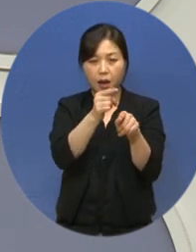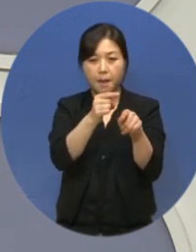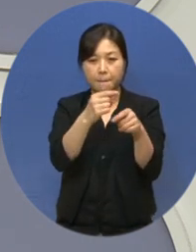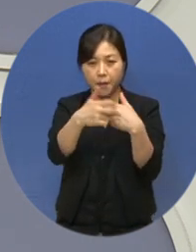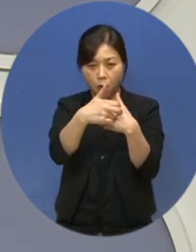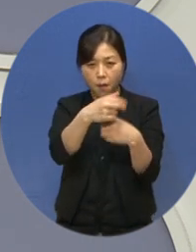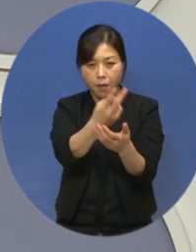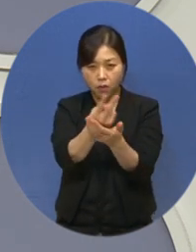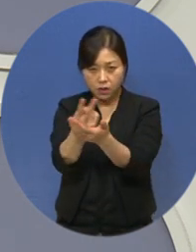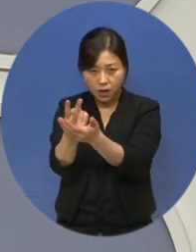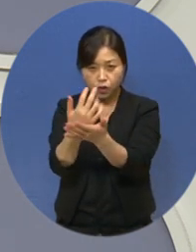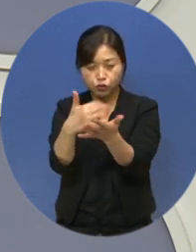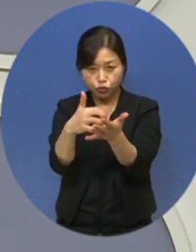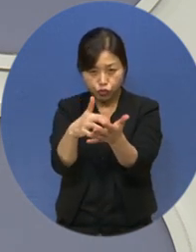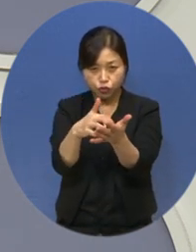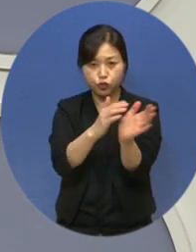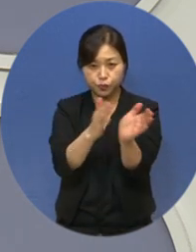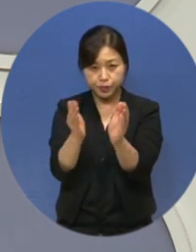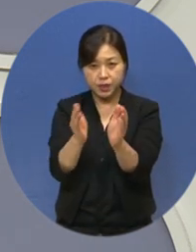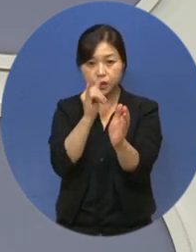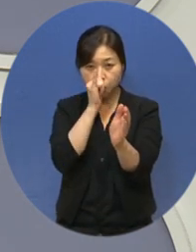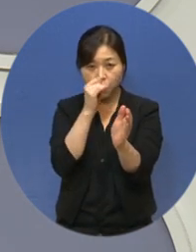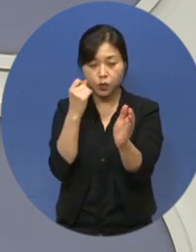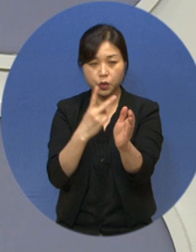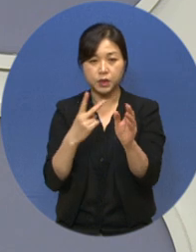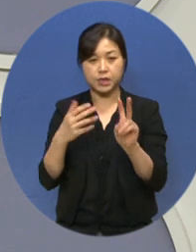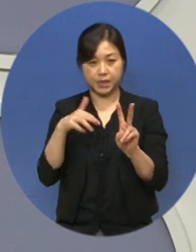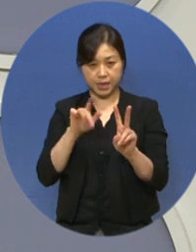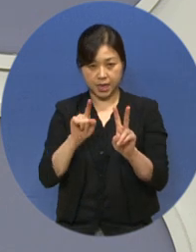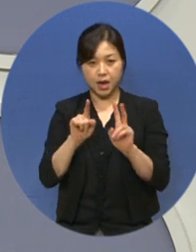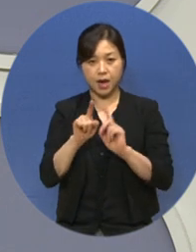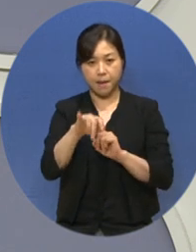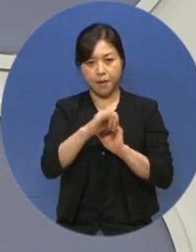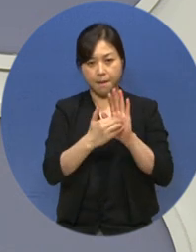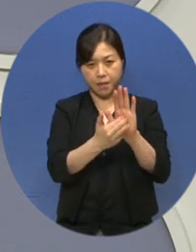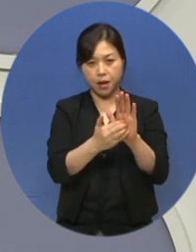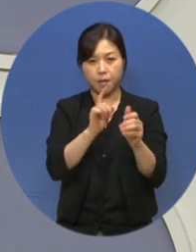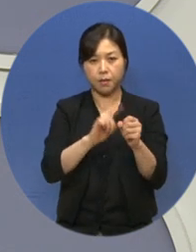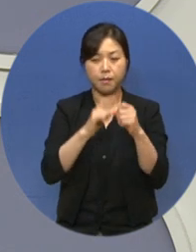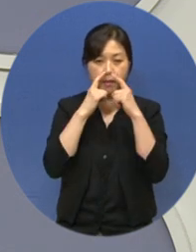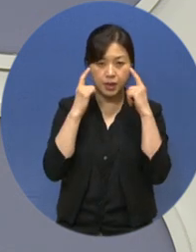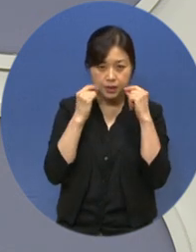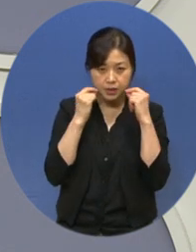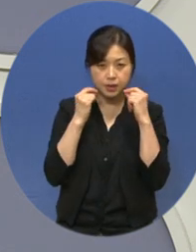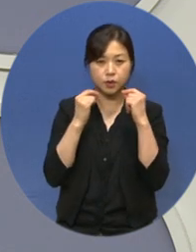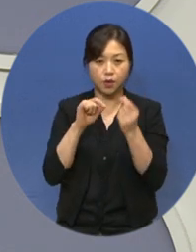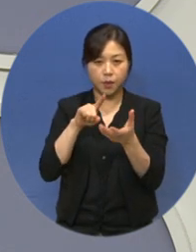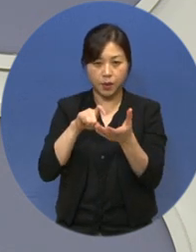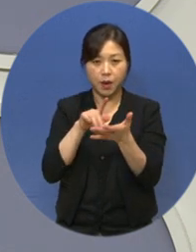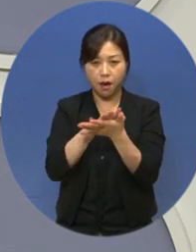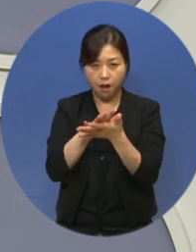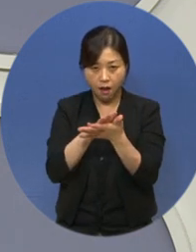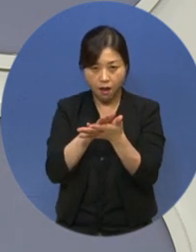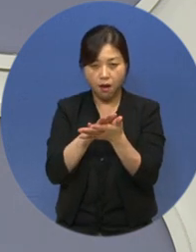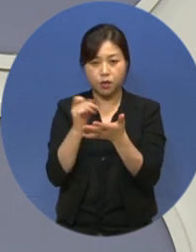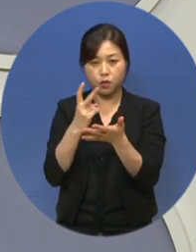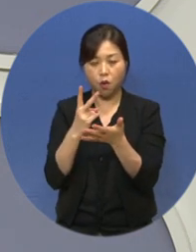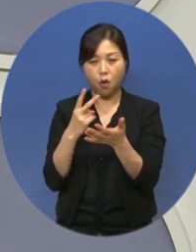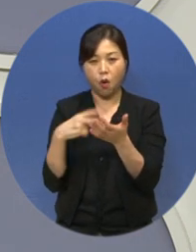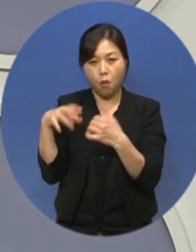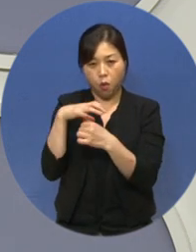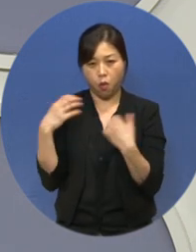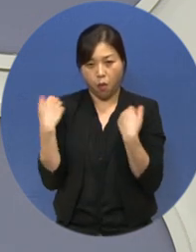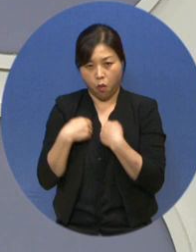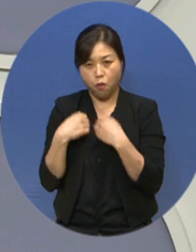또 2차대회 대비해서 마스크 라든가 소 등 약 이라든가 에 보호용품 같은 경우 보험 같은 경우죠